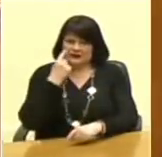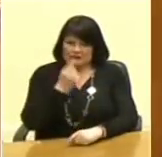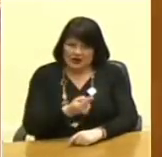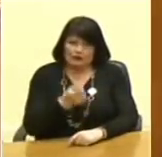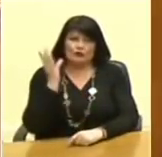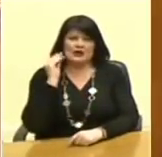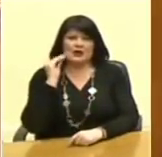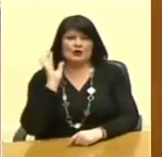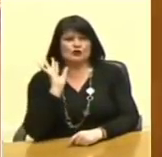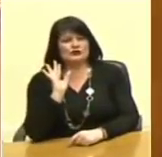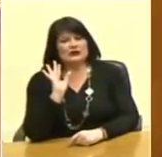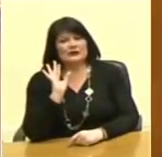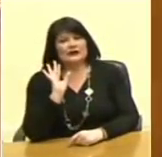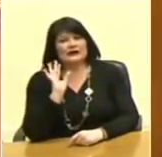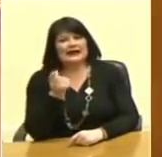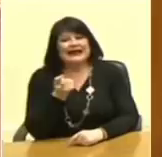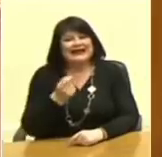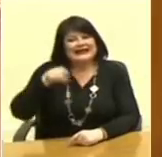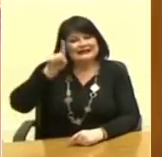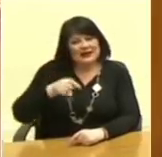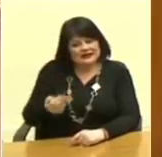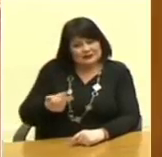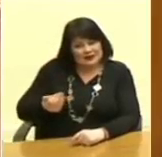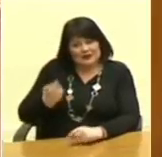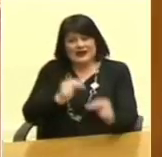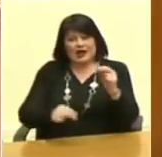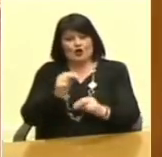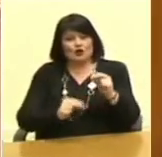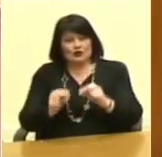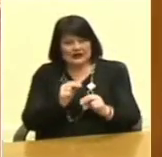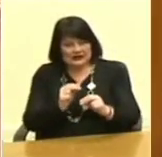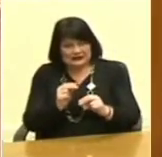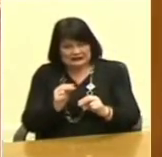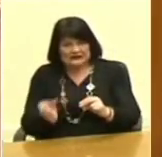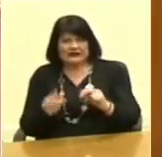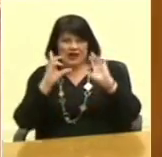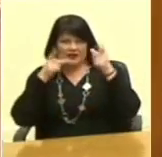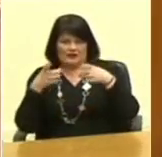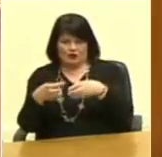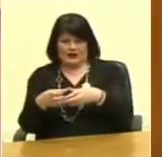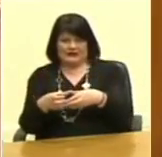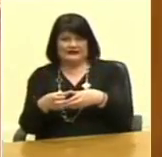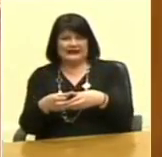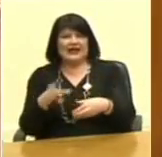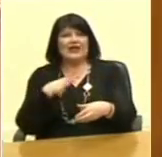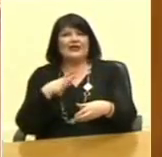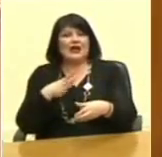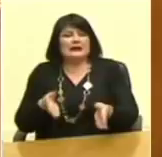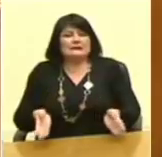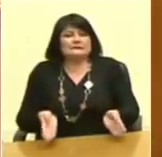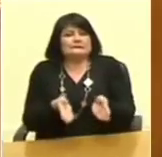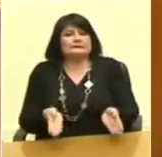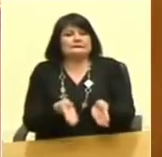ακούσαμε, λίγες μέρες πριν τις εκλογές, η αξιωματική αντιπολίτευση σαν να θέλει να σπρώξει